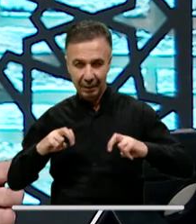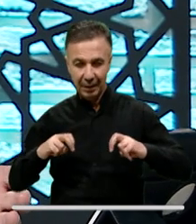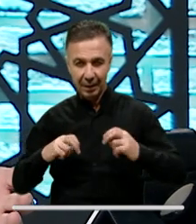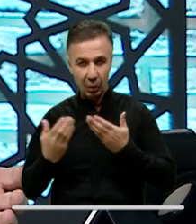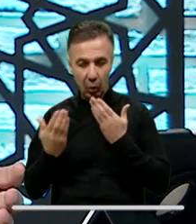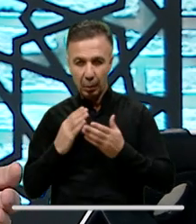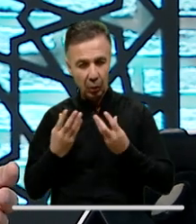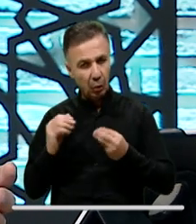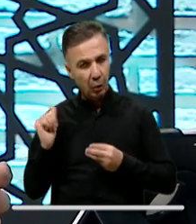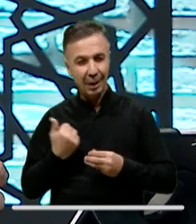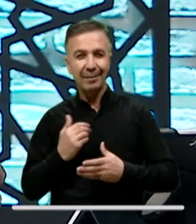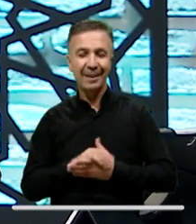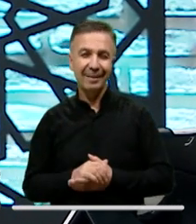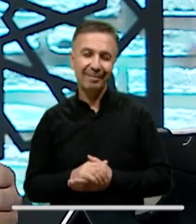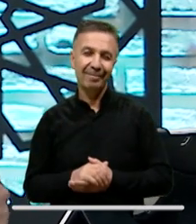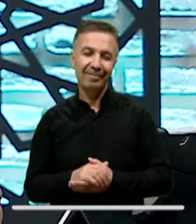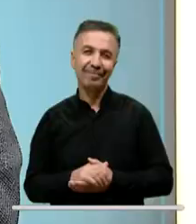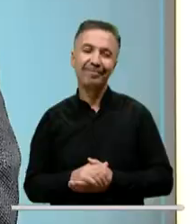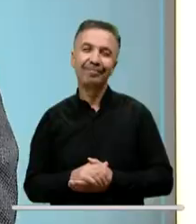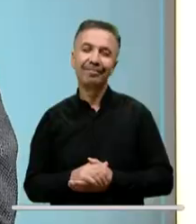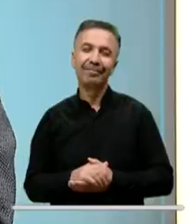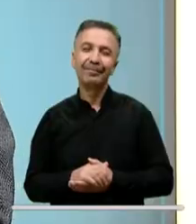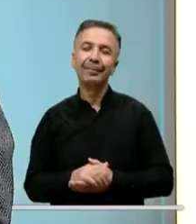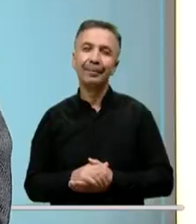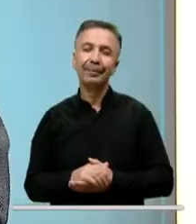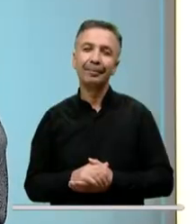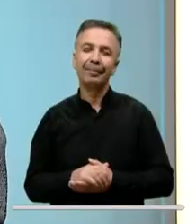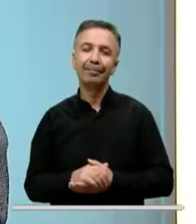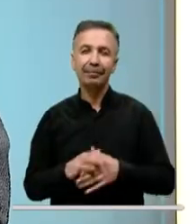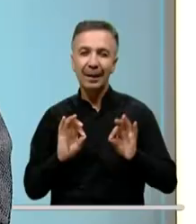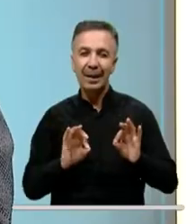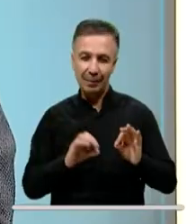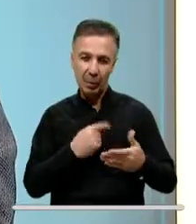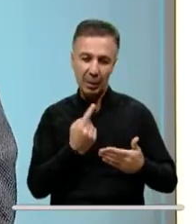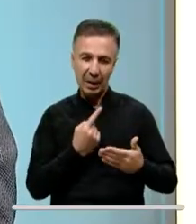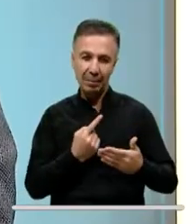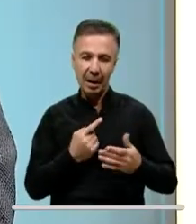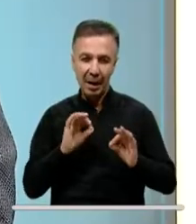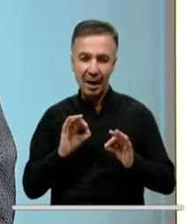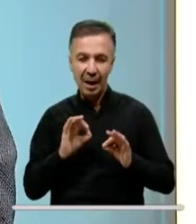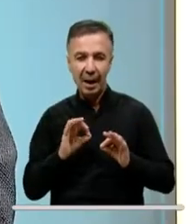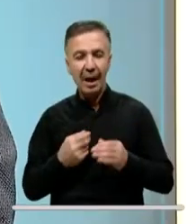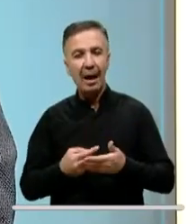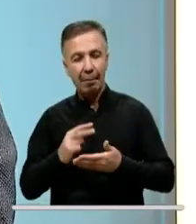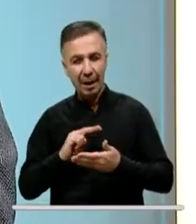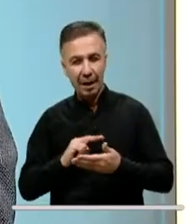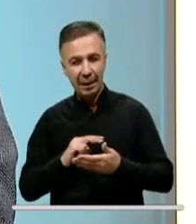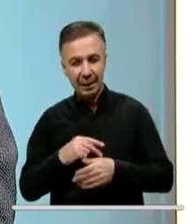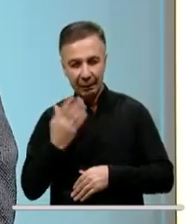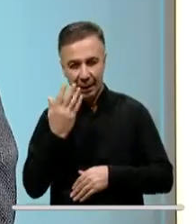yorum farkının olması da bu işin doğasında var, evet, değil mi hocam? Şimdi Kur'an-ı Kerim hem lafzı hem de